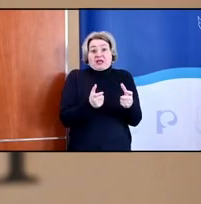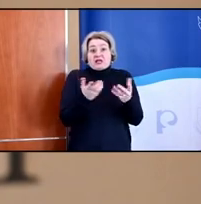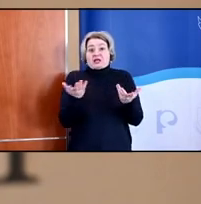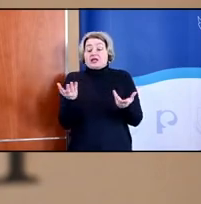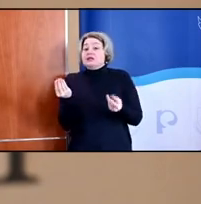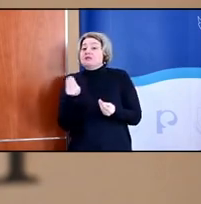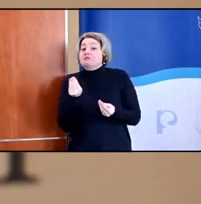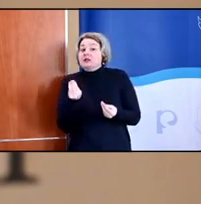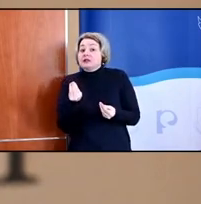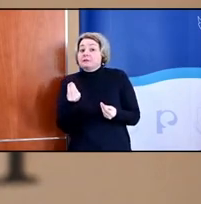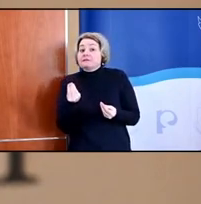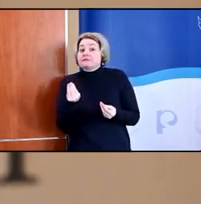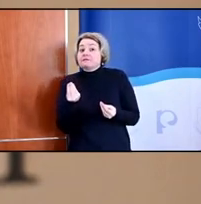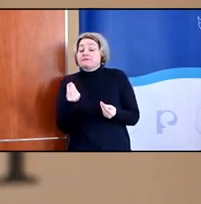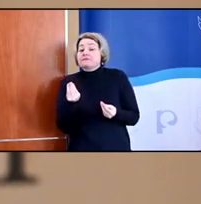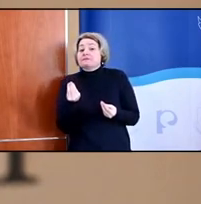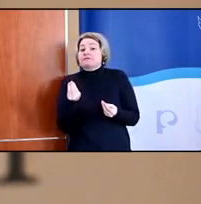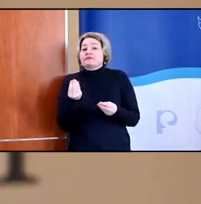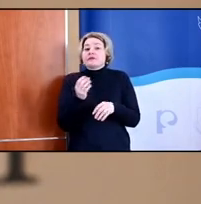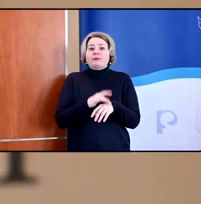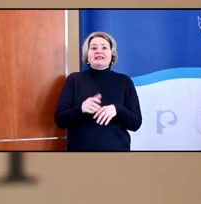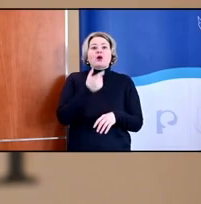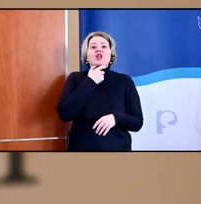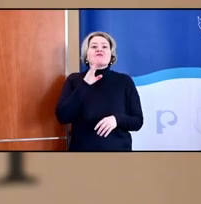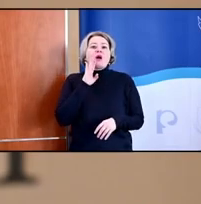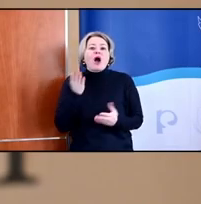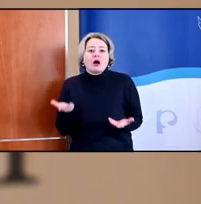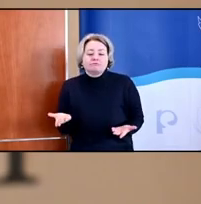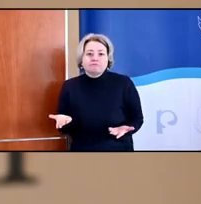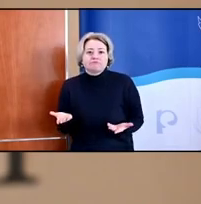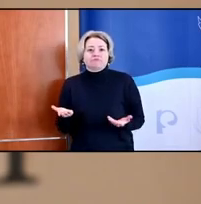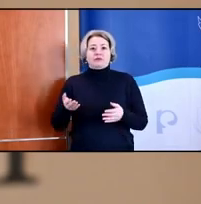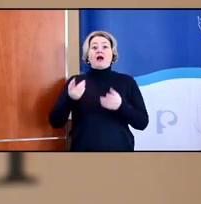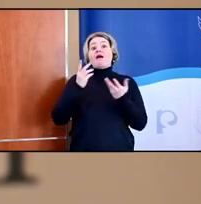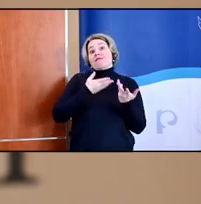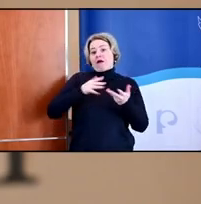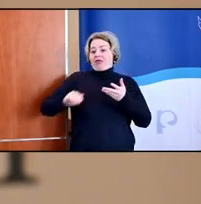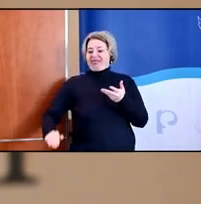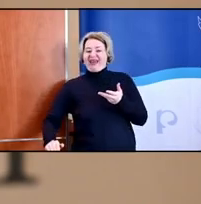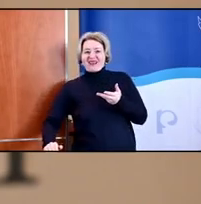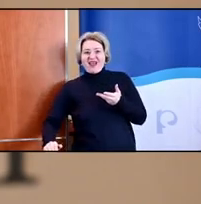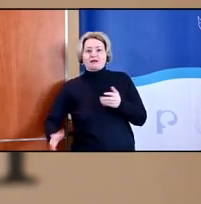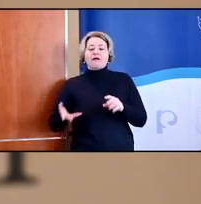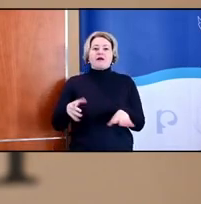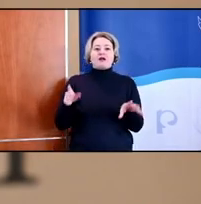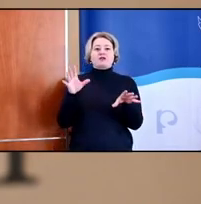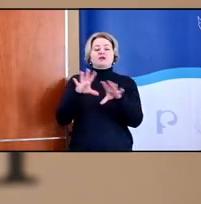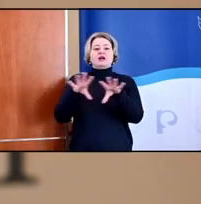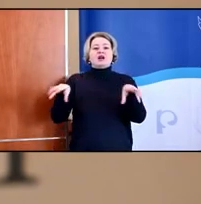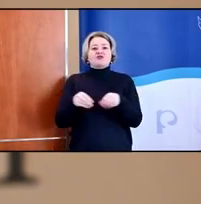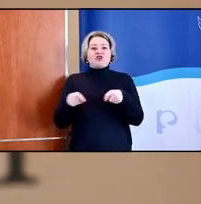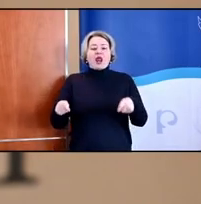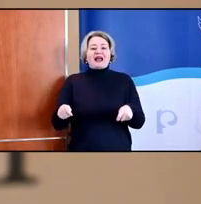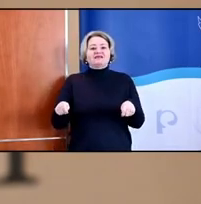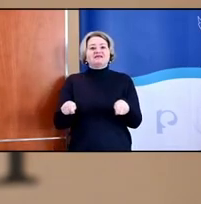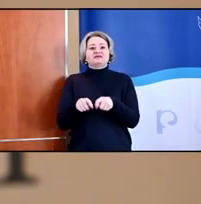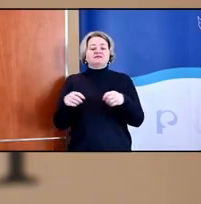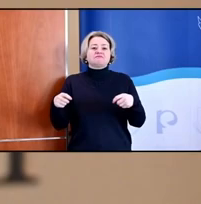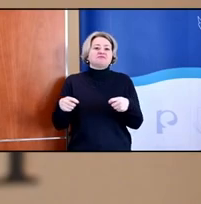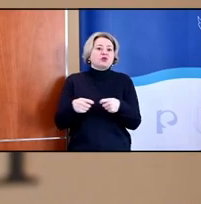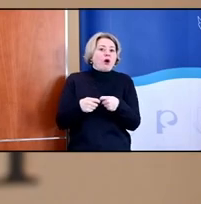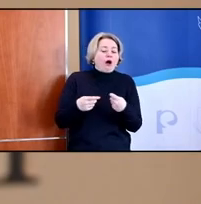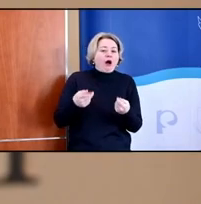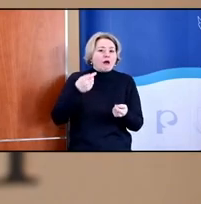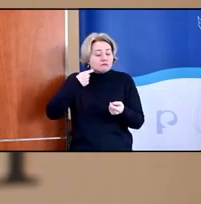tipikus látogatónak az nagymamája vagy a gyerekei vagy esetleg olyan rokona aki mondjuk nagyot hal vagy hy